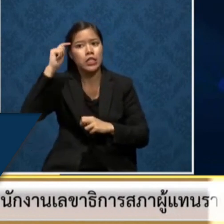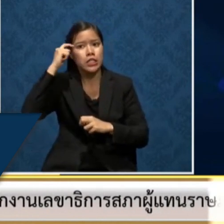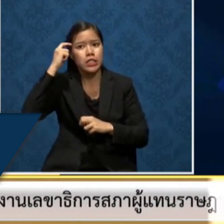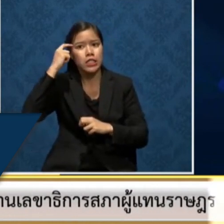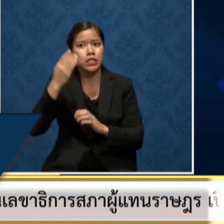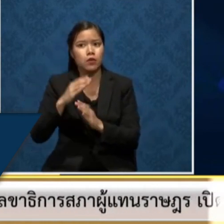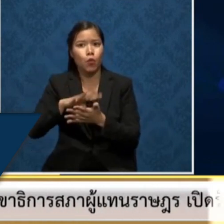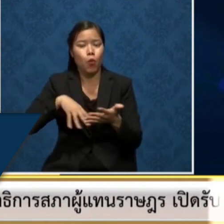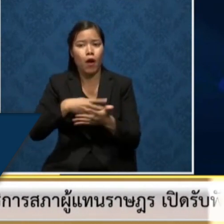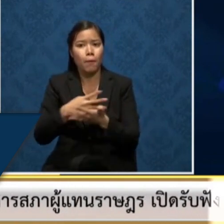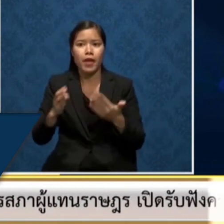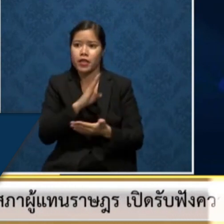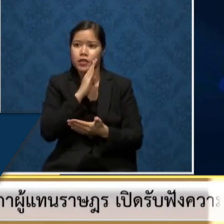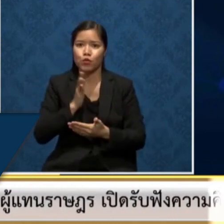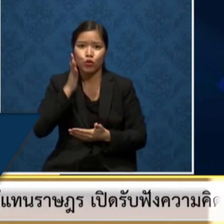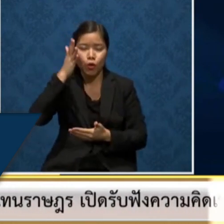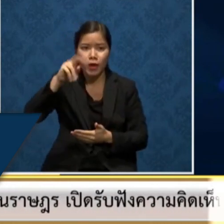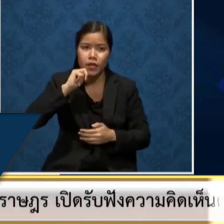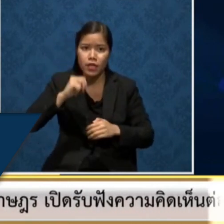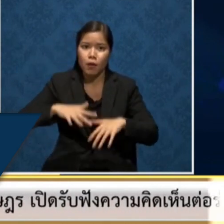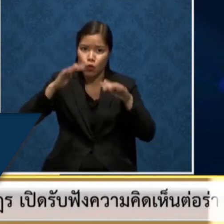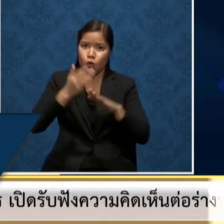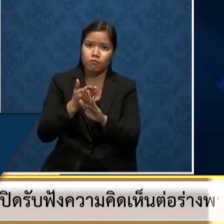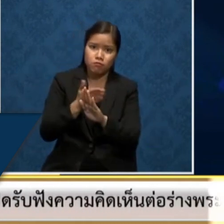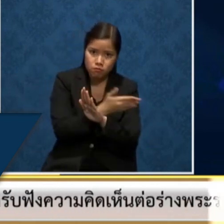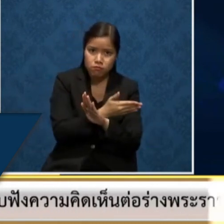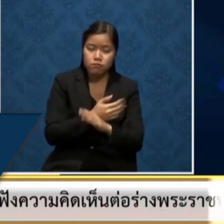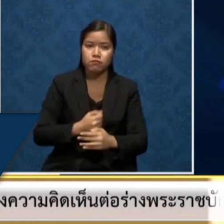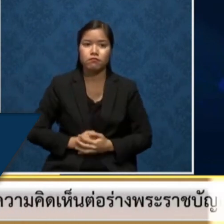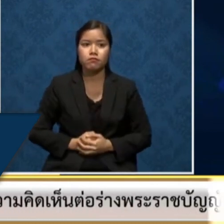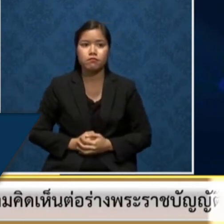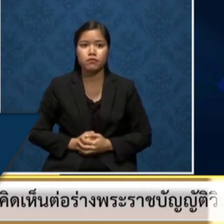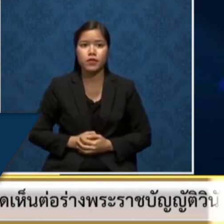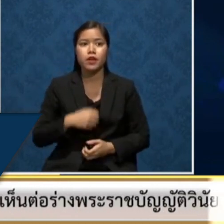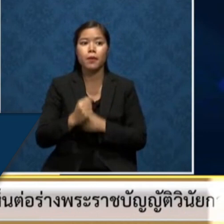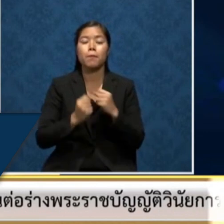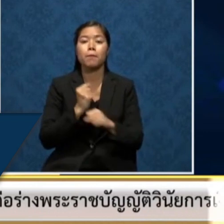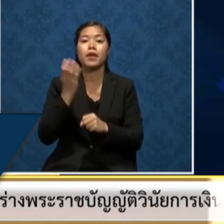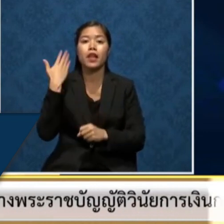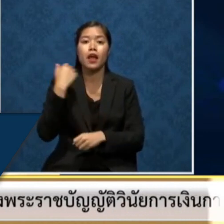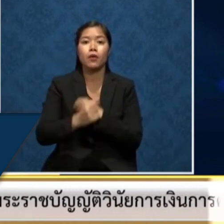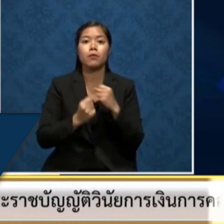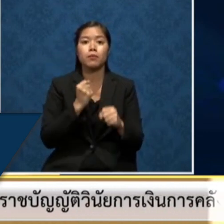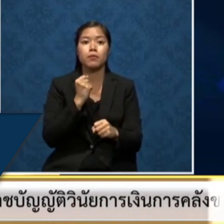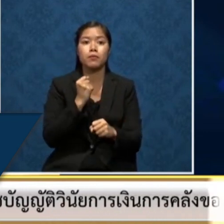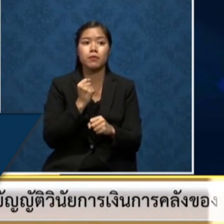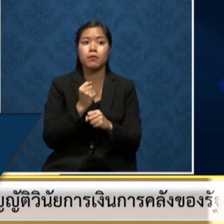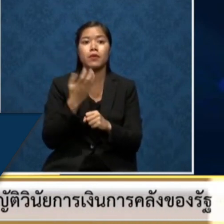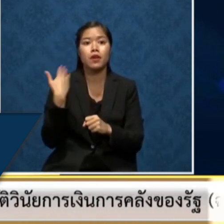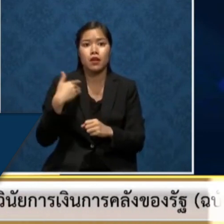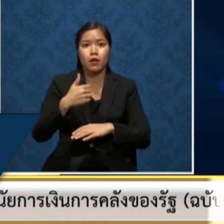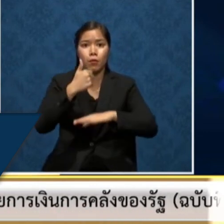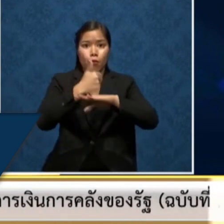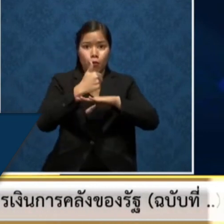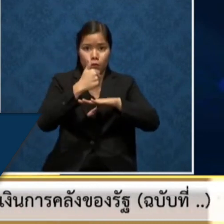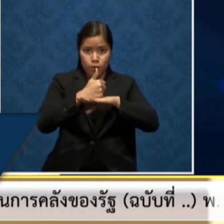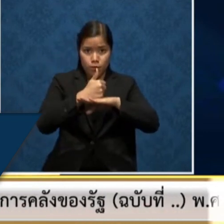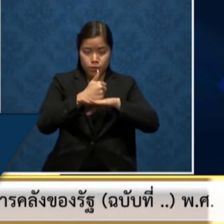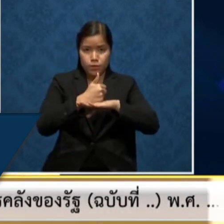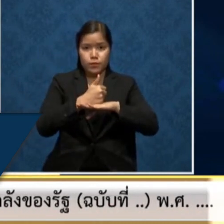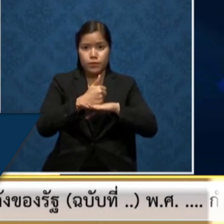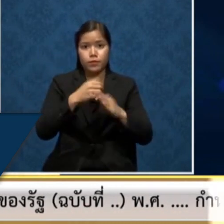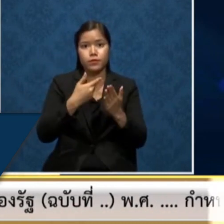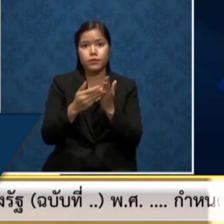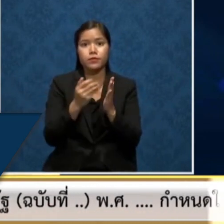ดีเมื่อปีที่แล้วเดือนสิงหาคม2565ท่านผู้ว่าราชการจังหวัดสกลนครได้ให้สัมภาษณ์